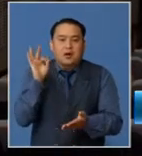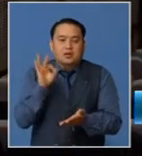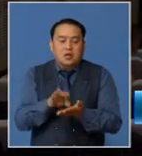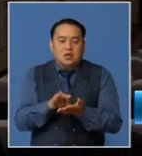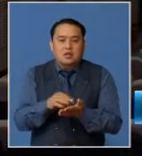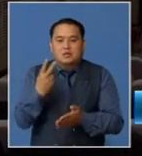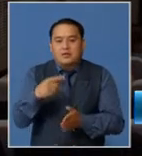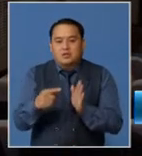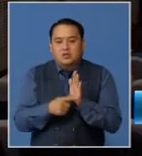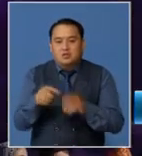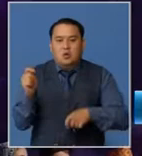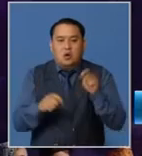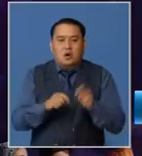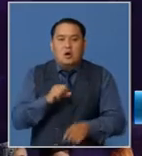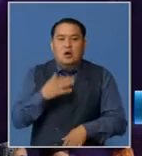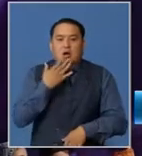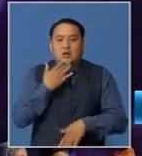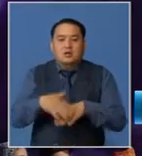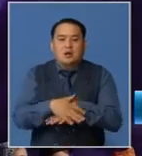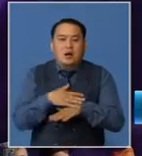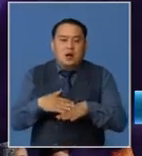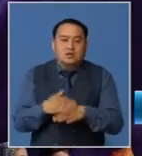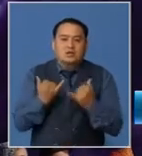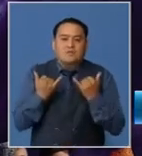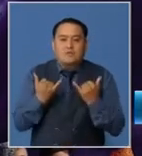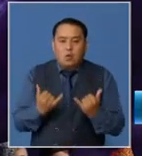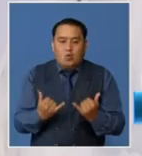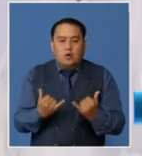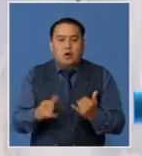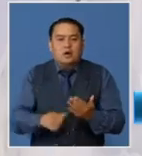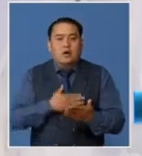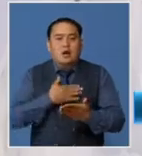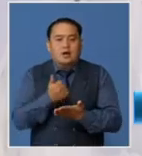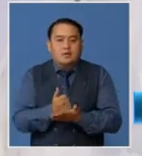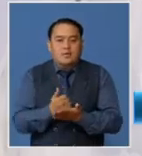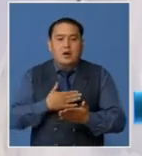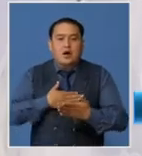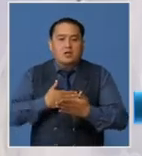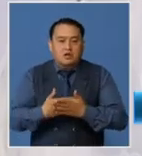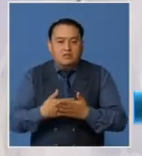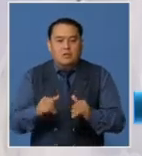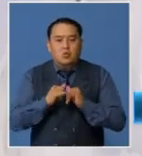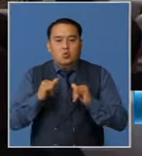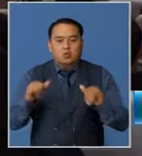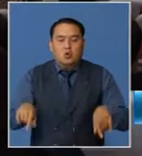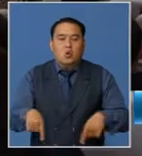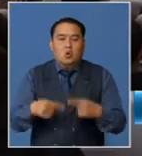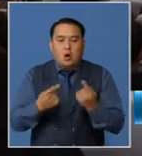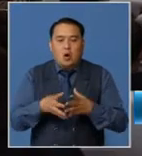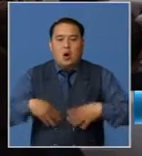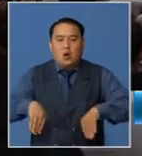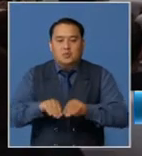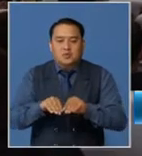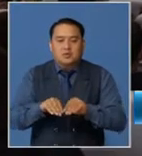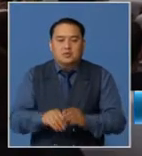на 27-й сессии АНК. Ведь сегодня ассамблея является самым активным участником процессов модернизации